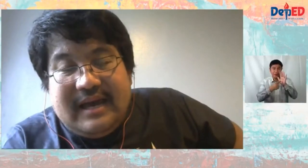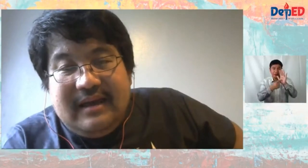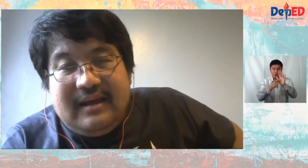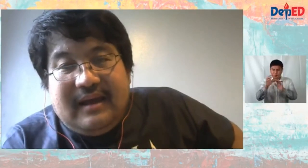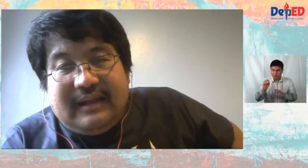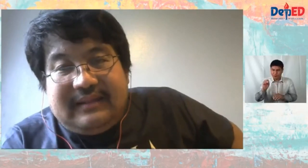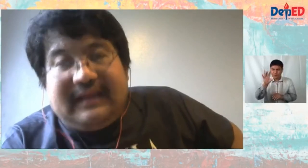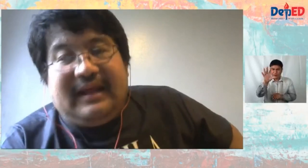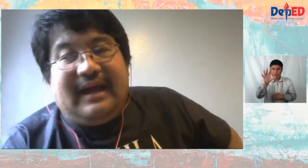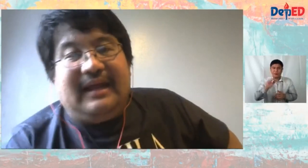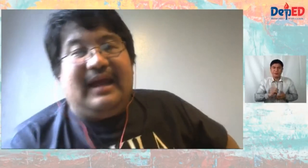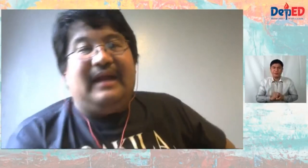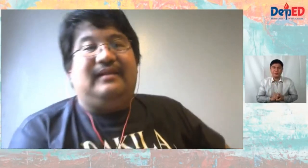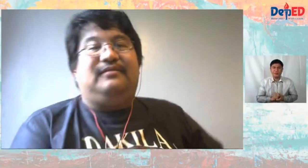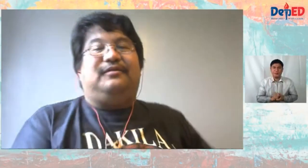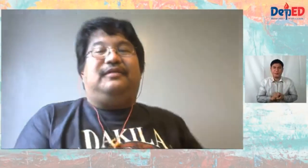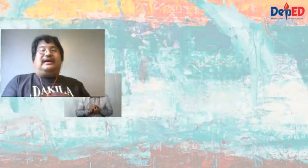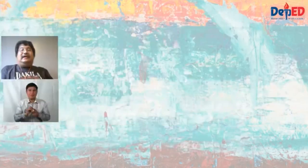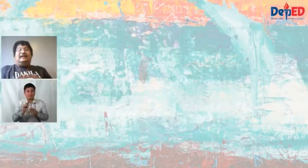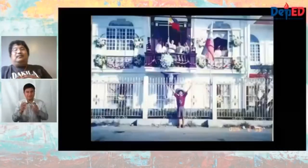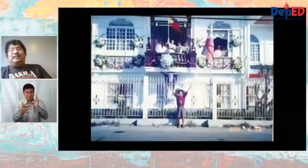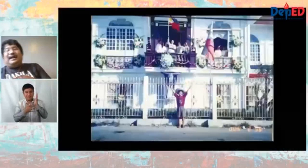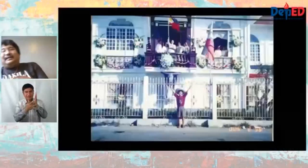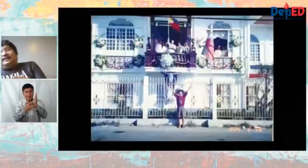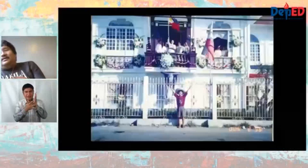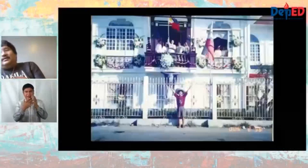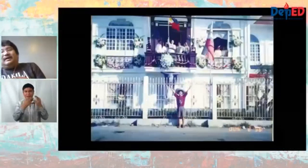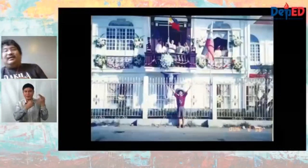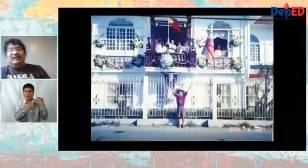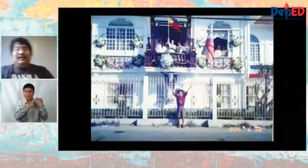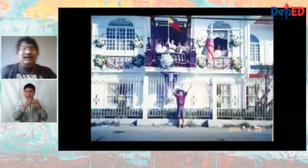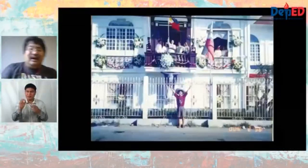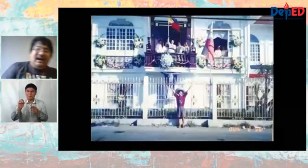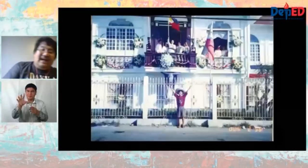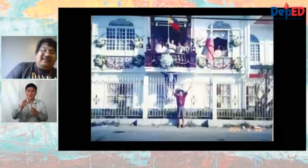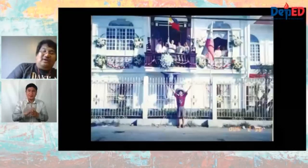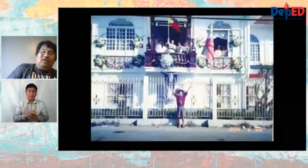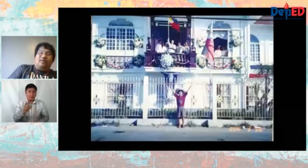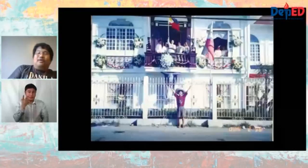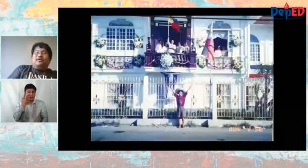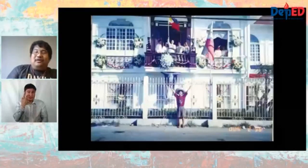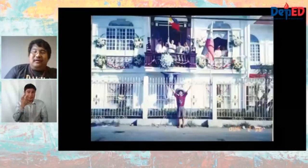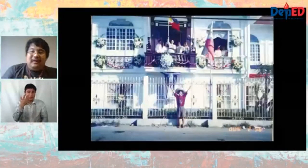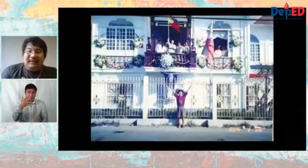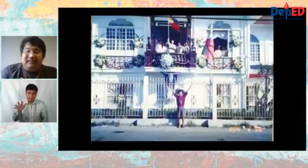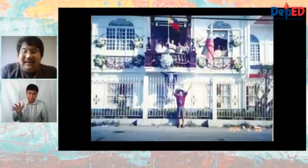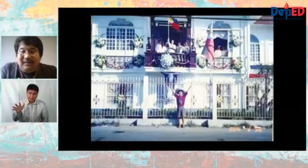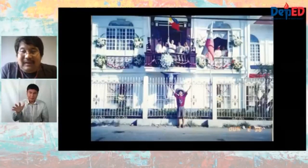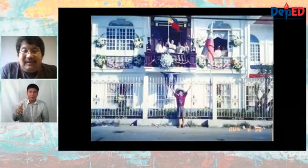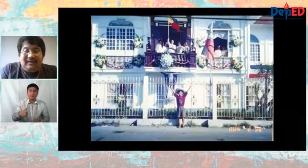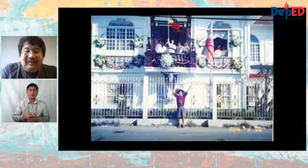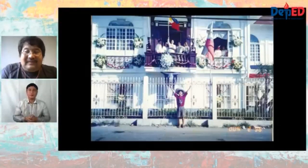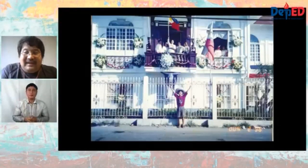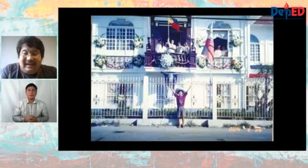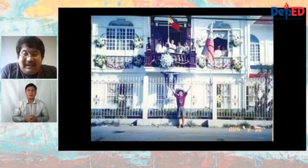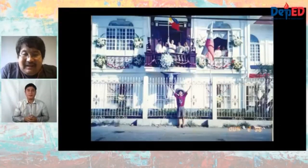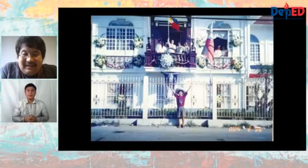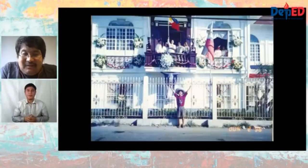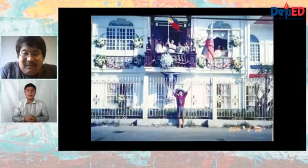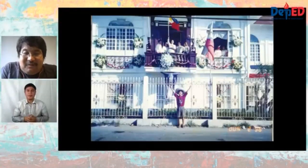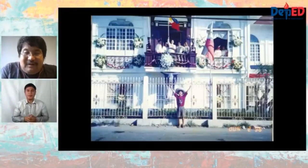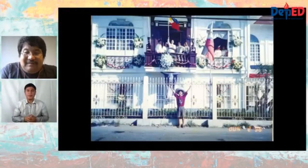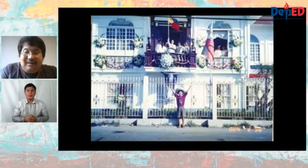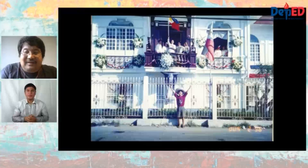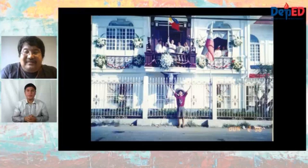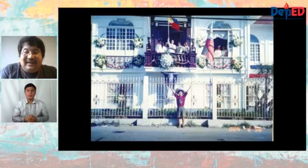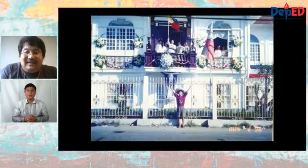nasa technical. Ayan. So, nakikita po ba natin? Okay. Ang ating common, and by the way, sana nakikita